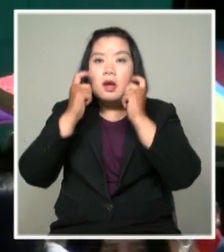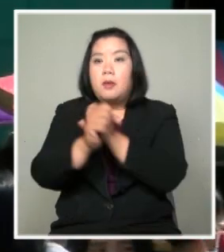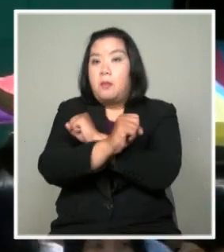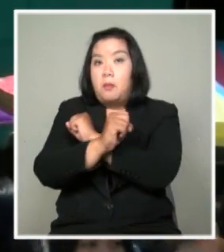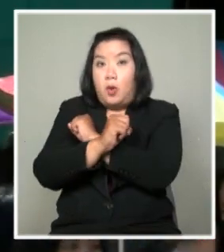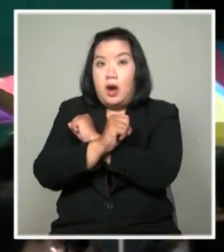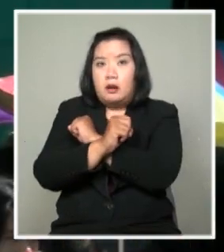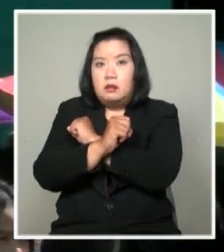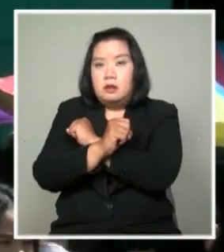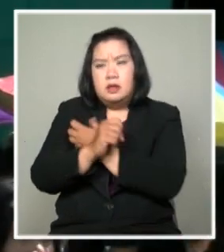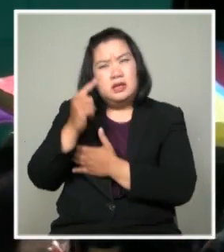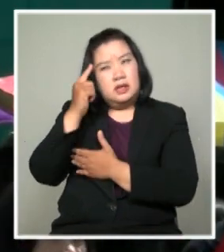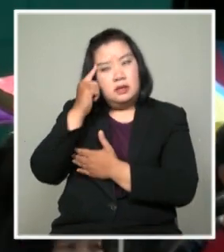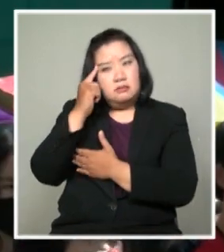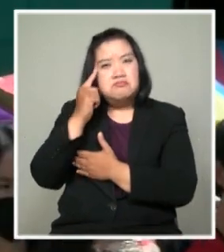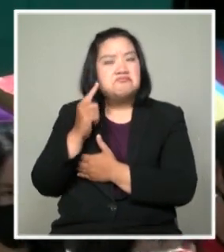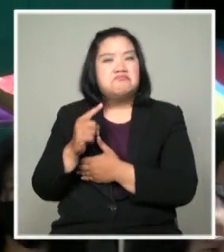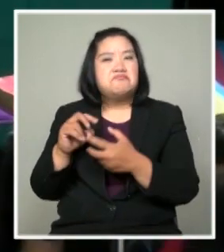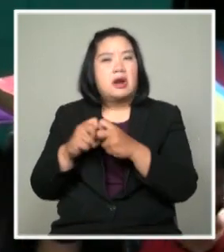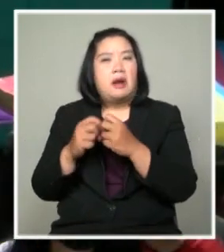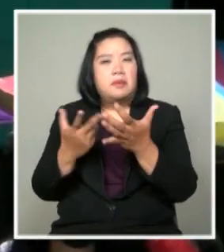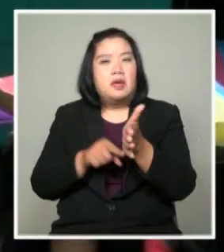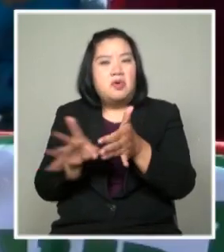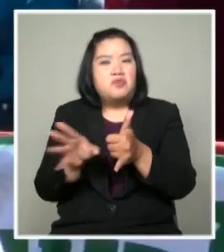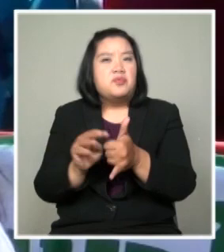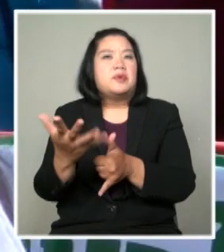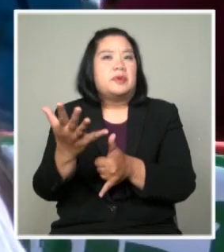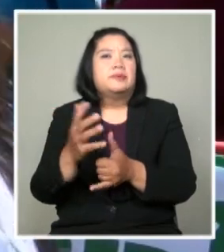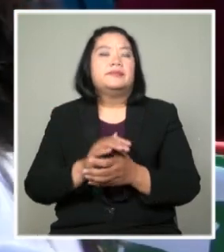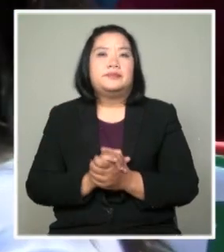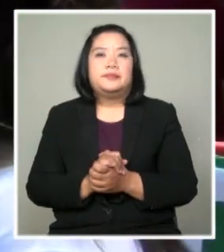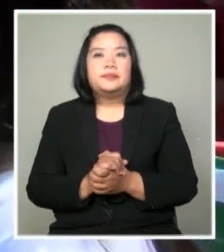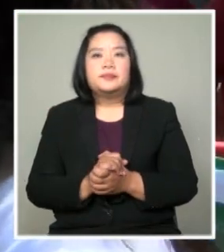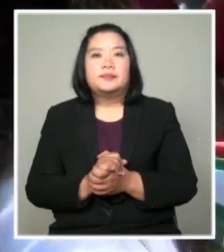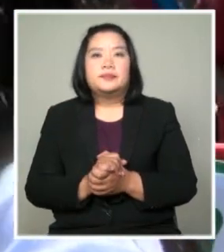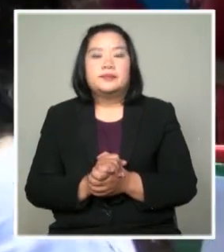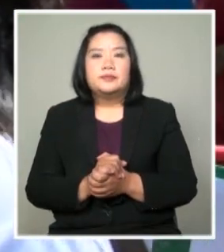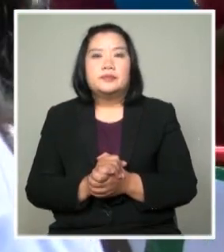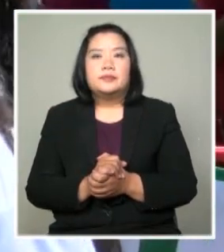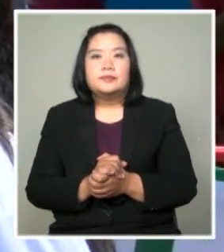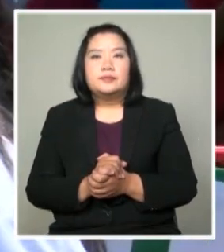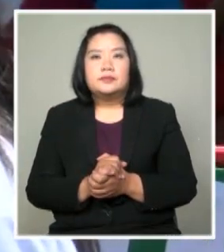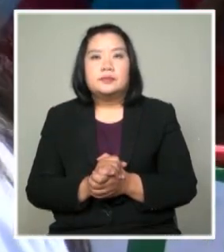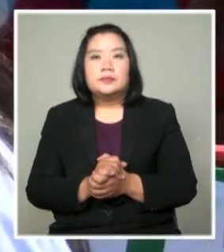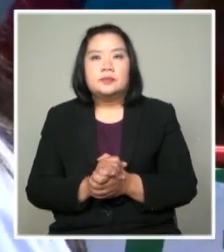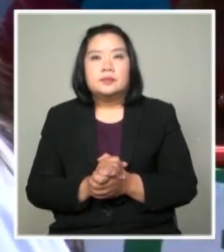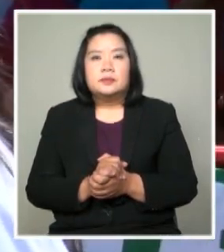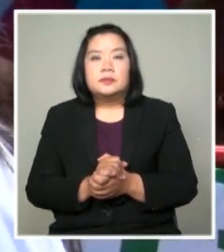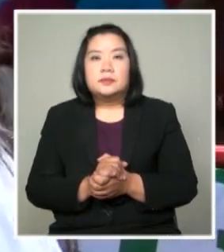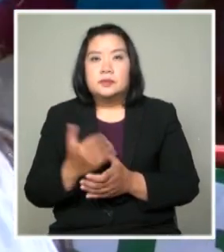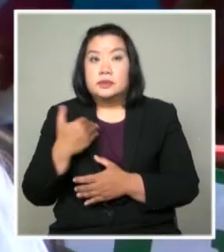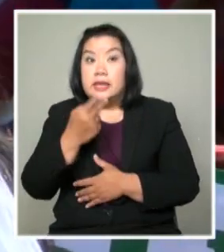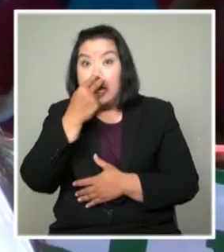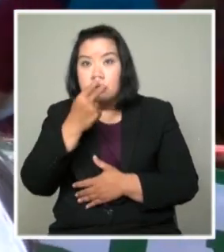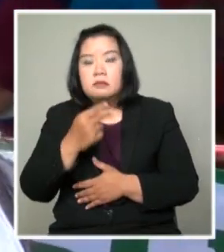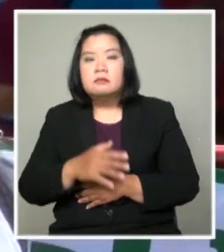งี้ยมันก็ไม่น่ามีปัญหาไม่น่าเป็นห่วงอะไรครับผม เท่าที่เห็นคือในข้างด้านในนะคะส่วนใหญ่จะเป็น